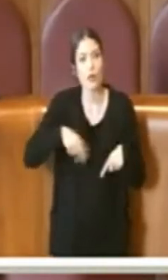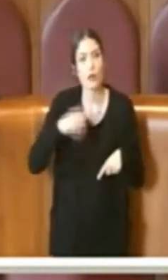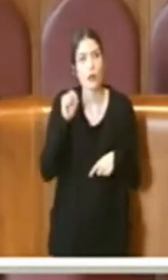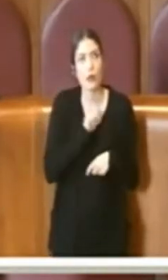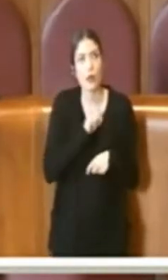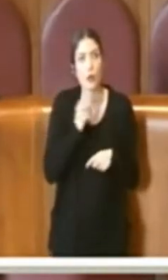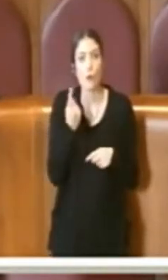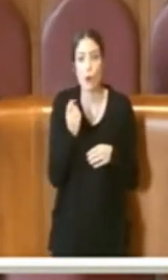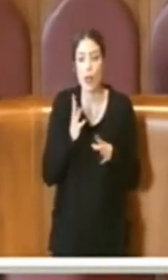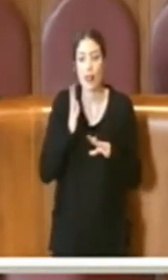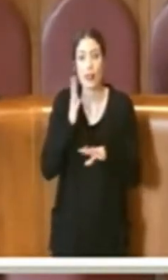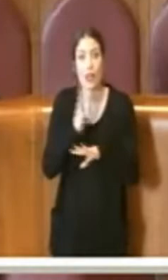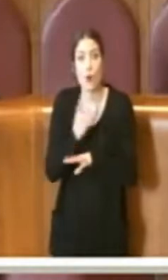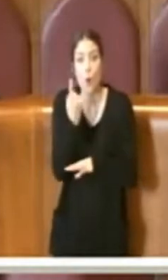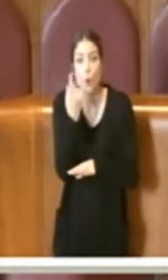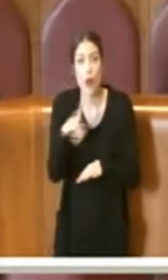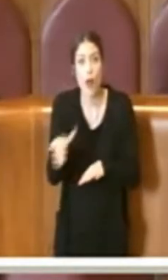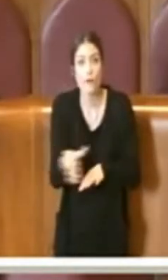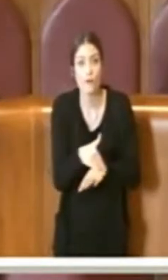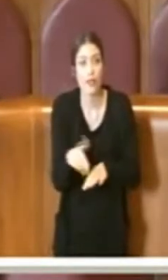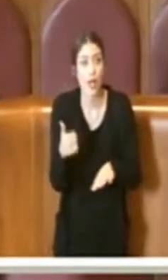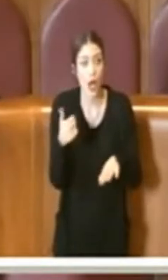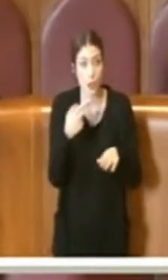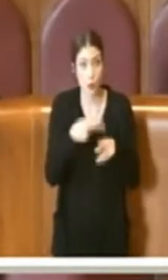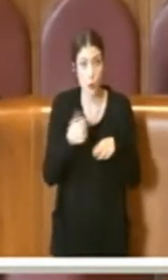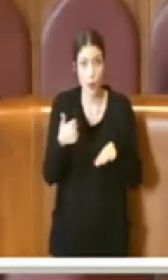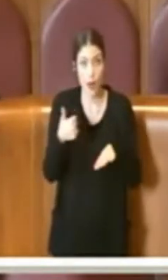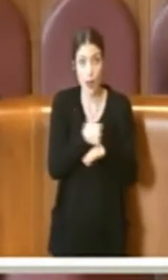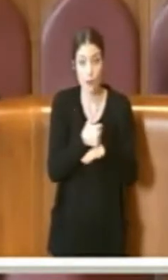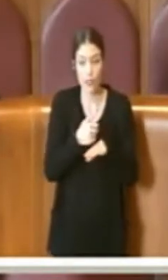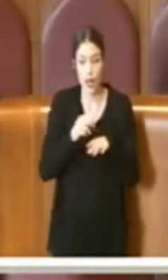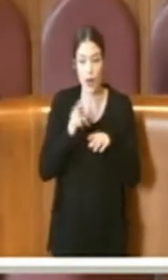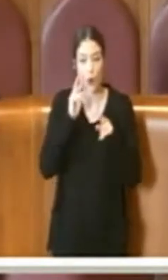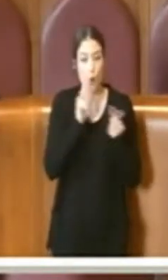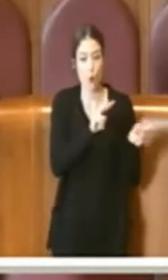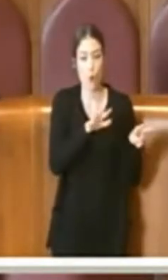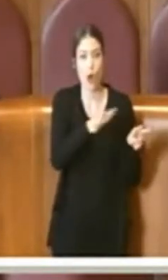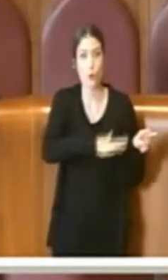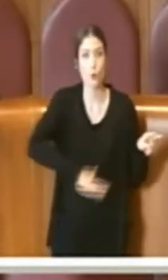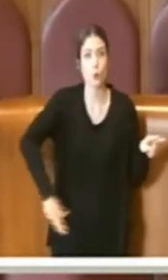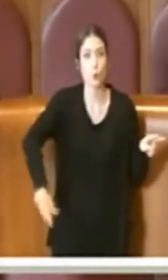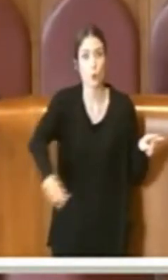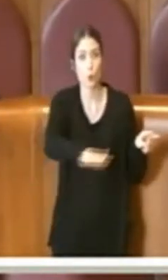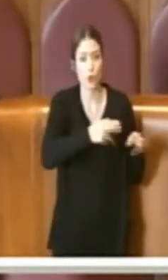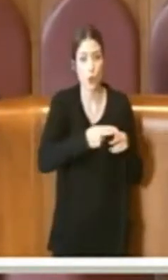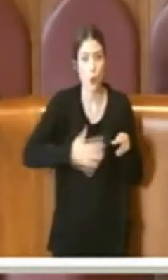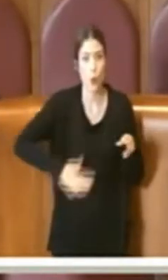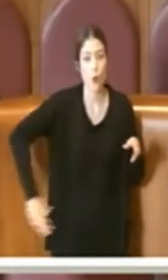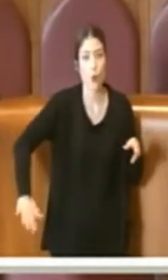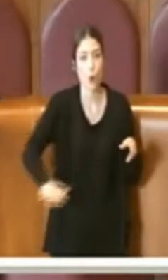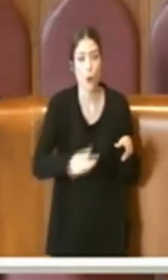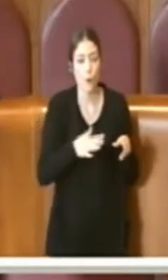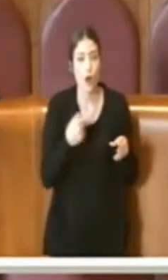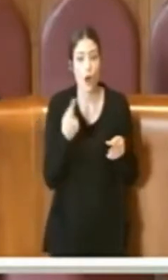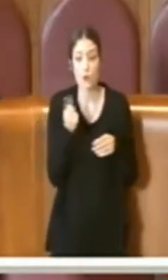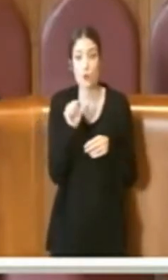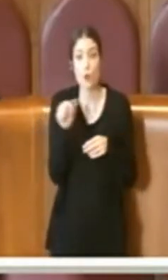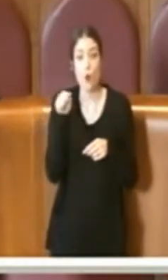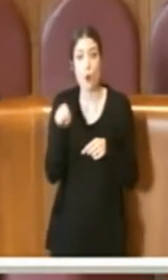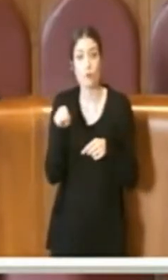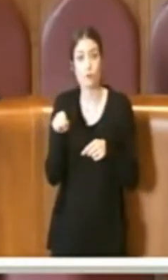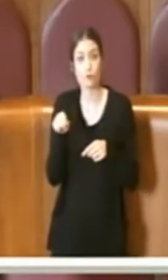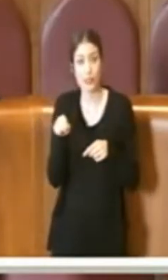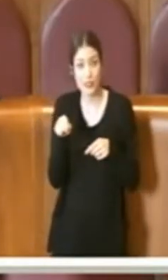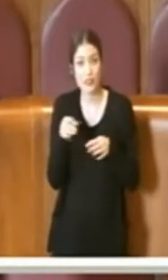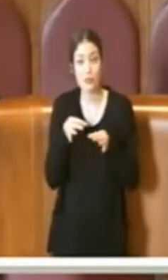singola via di Roma Capitale, senza guardare nel complesso, insomma, l'impatto e le misure che si possono